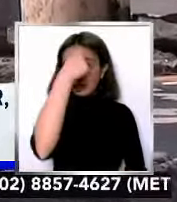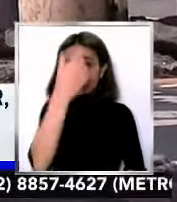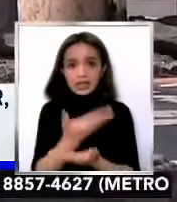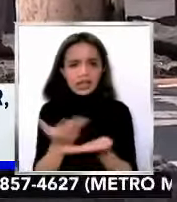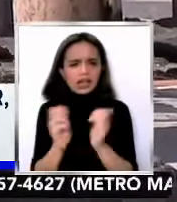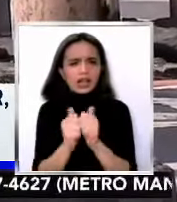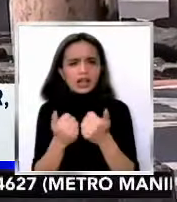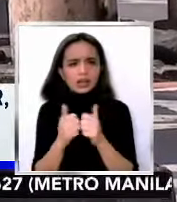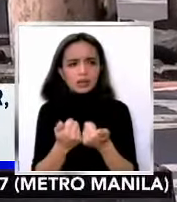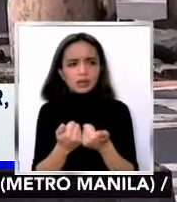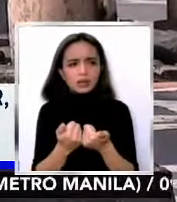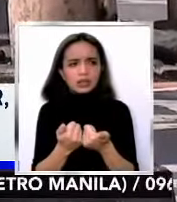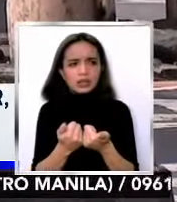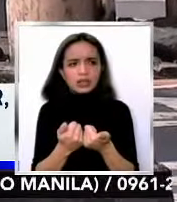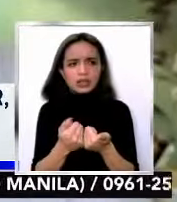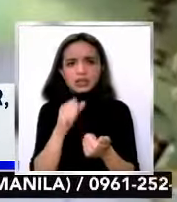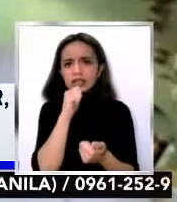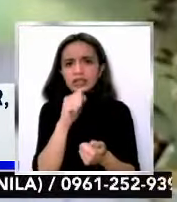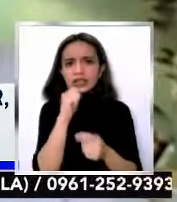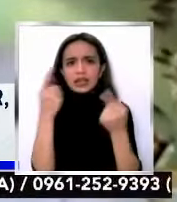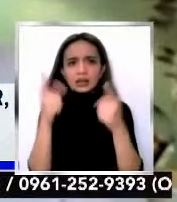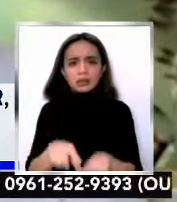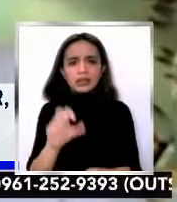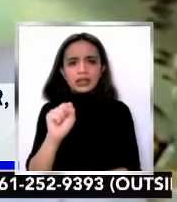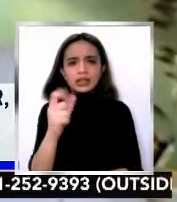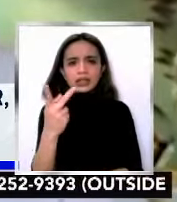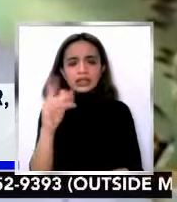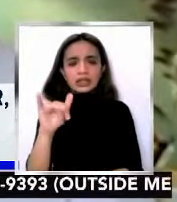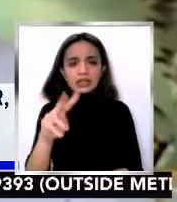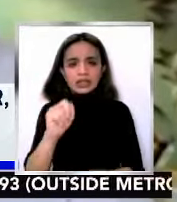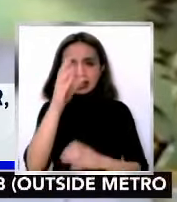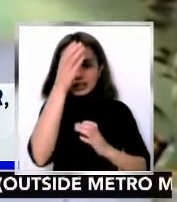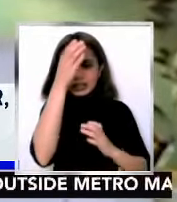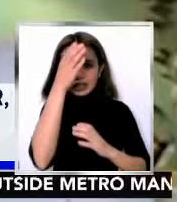sa skin cancer. So, iwasan niyo po yung oras na